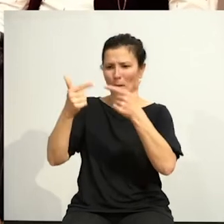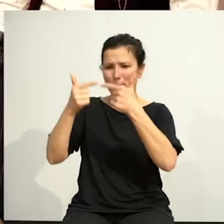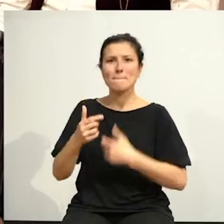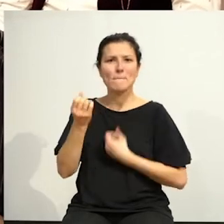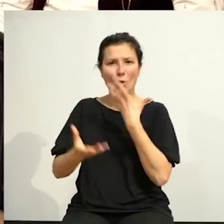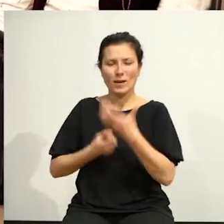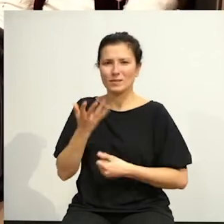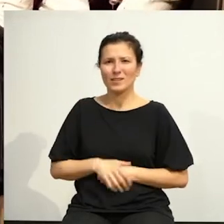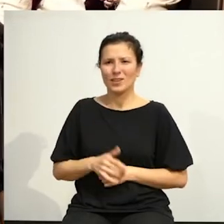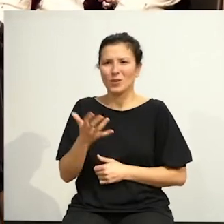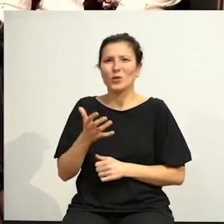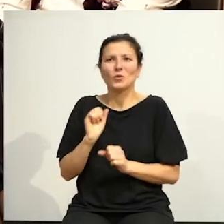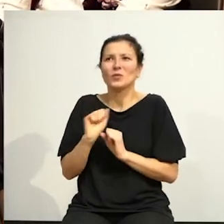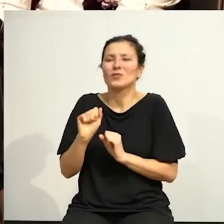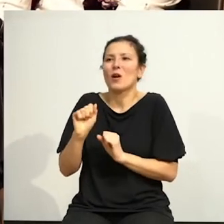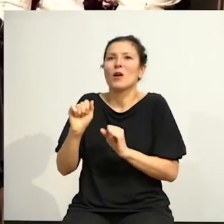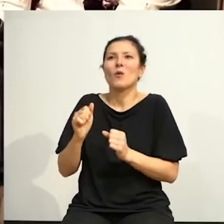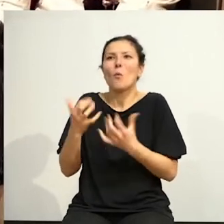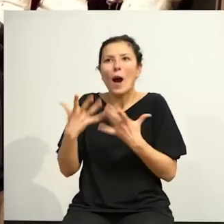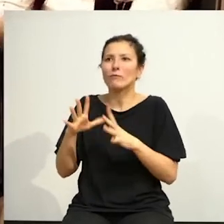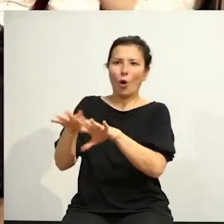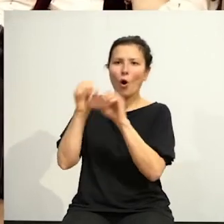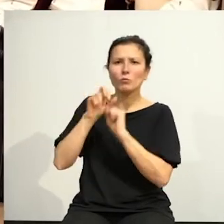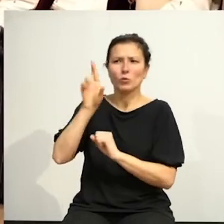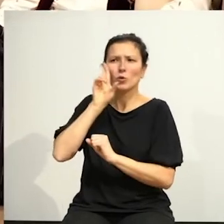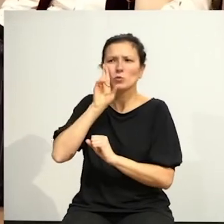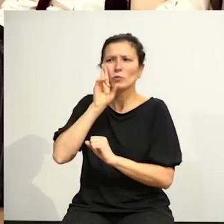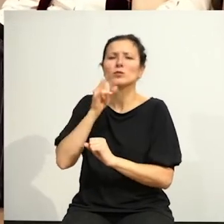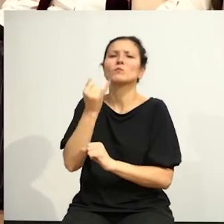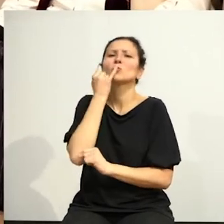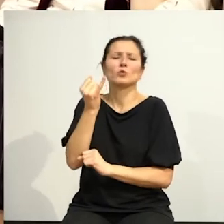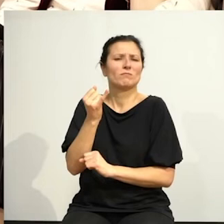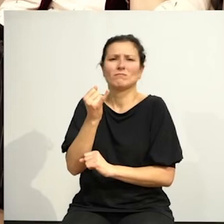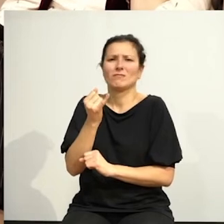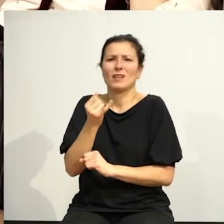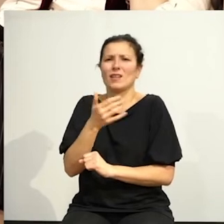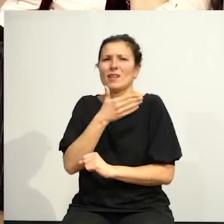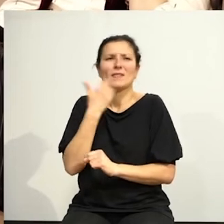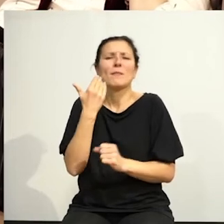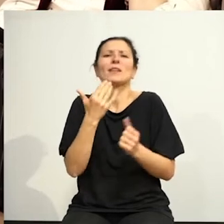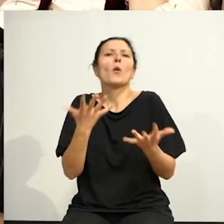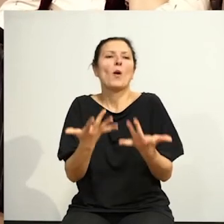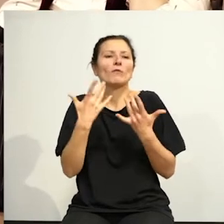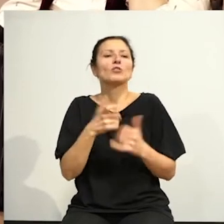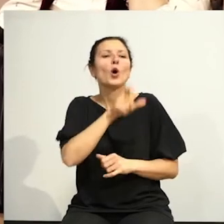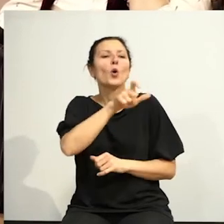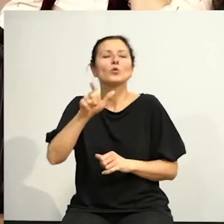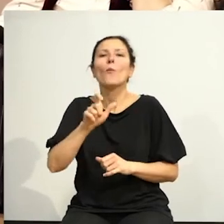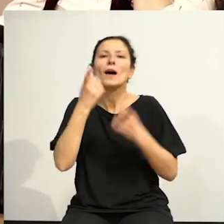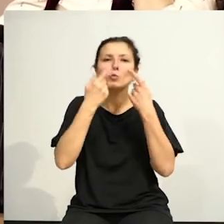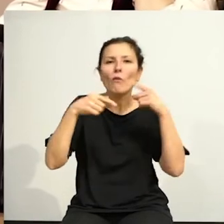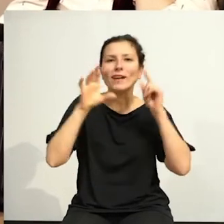łatwo wchodzi, prawda? Nie ma takiej płynności jak Słowacki, powiedzmy. Nie